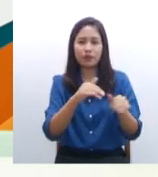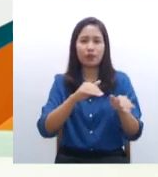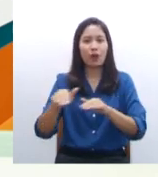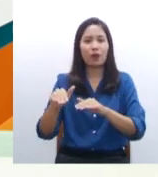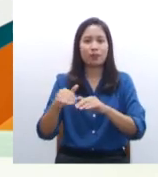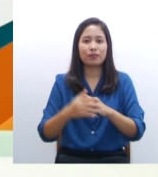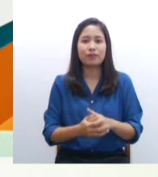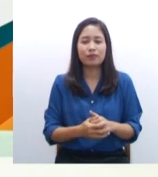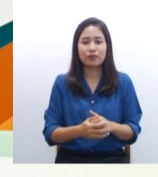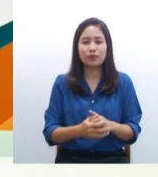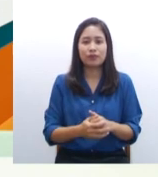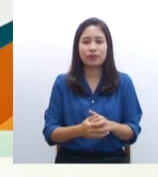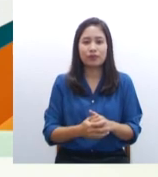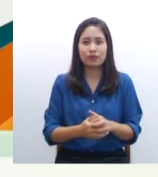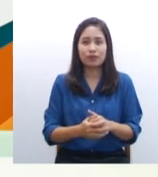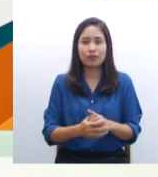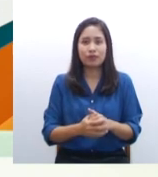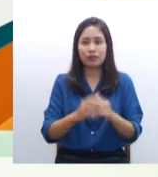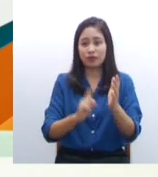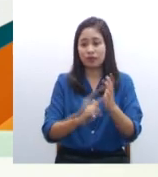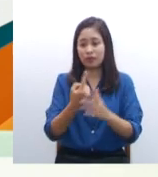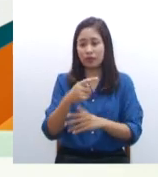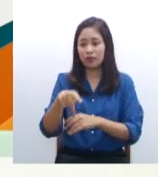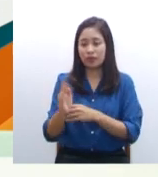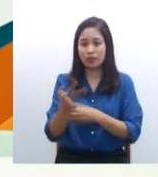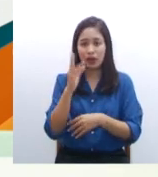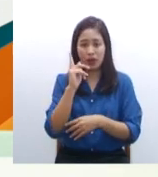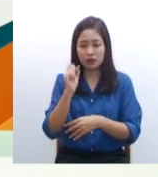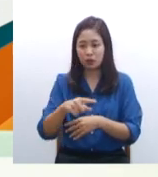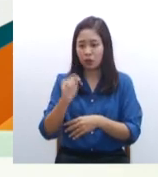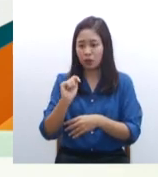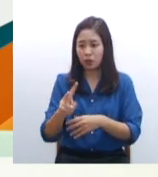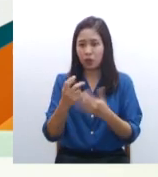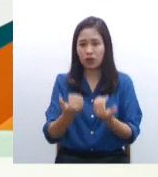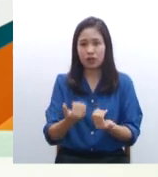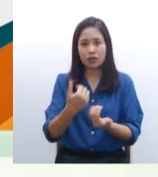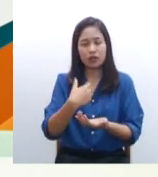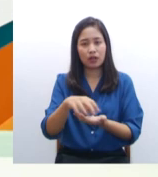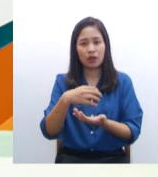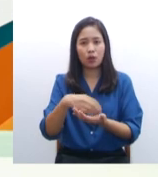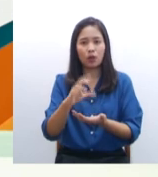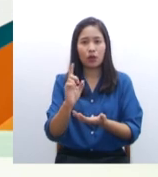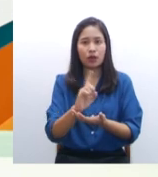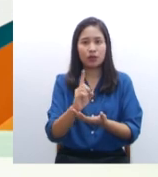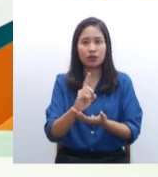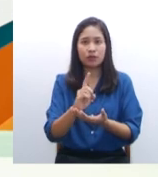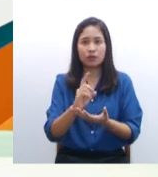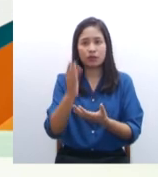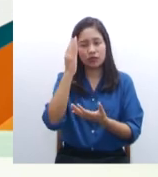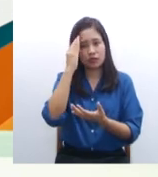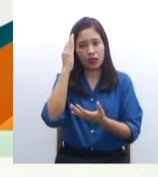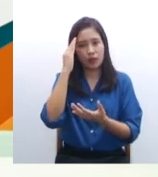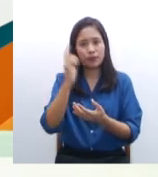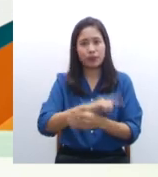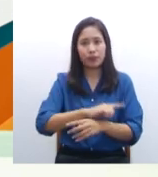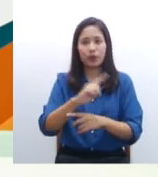นะครับเรื่องแรกที่ทางรายการพุทธเช้าข่าวสวทจะแจ้งให้กับผู้ชมรายการพุทธเช้าข่าวสวทได้รับทราบครับเมื่อวัน